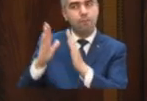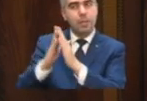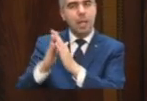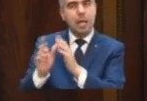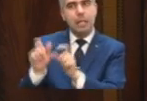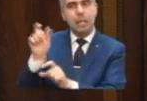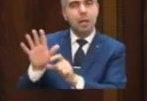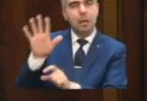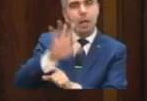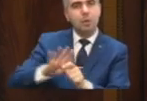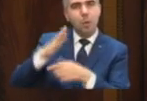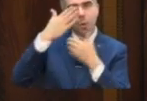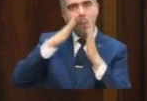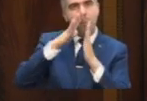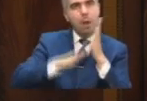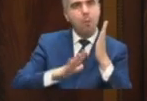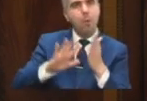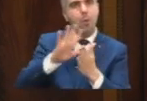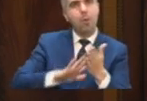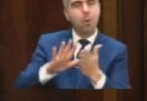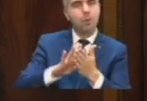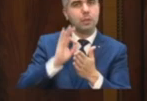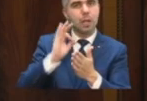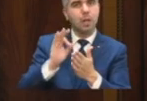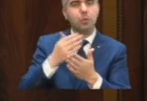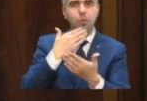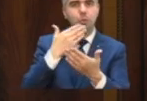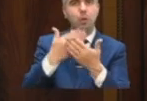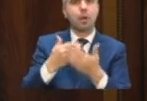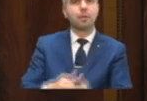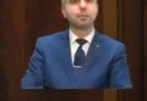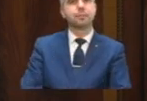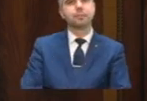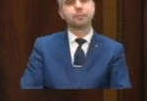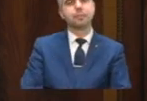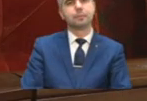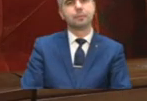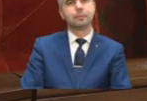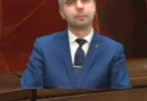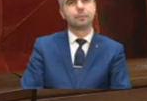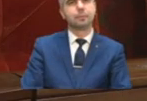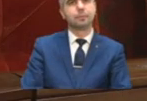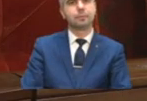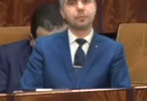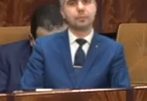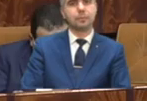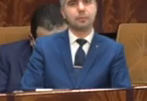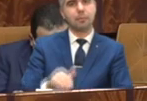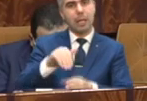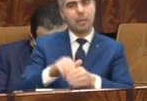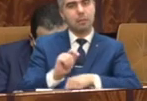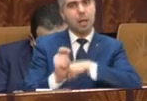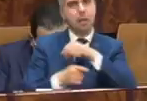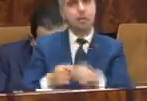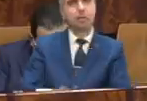لجميع المواطنين أينما كانوا وارتحلوا. وشكرا. شكرا السيد النائب المحترم. الكلمة الآن للفريق الحركي،